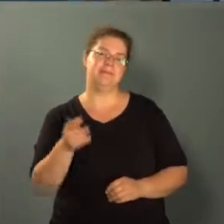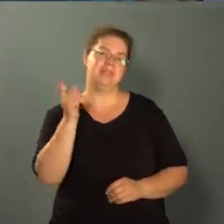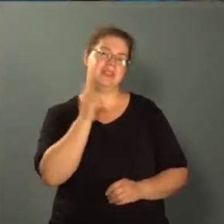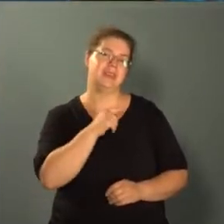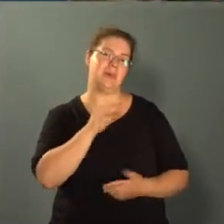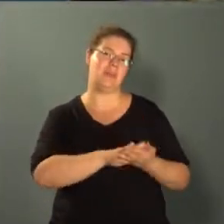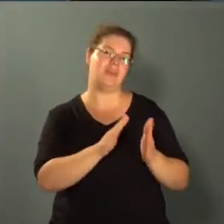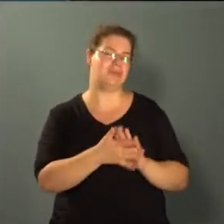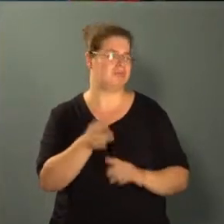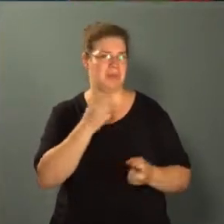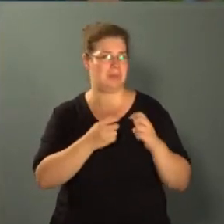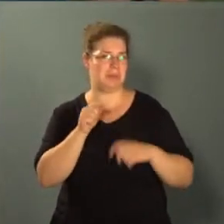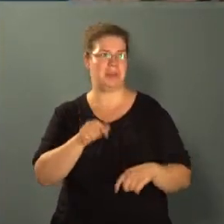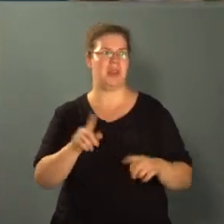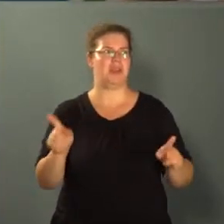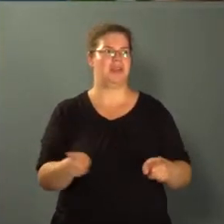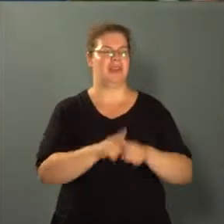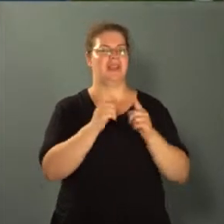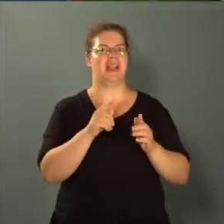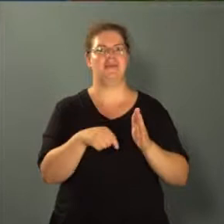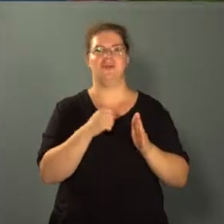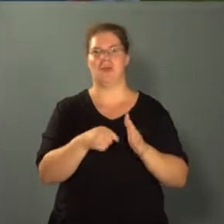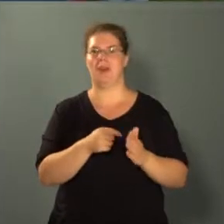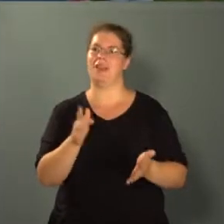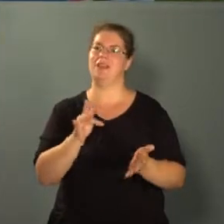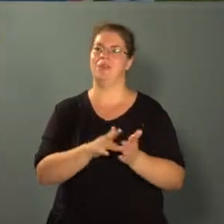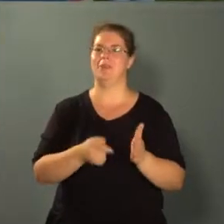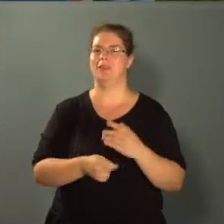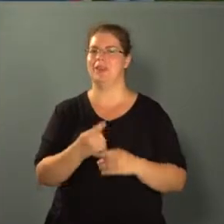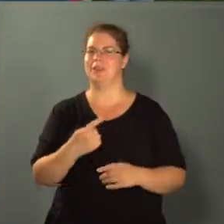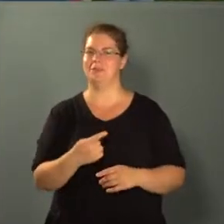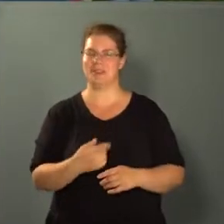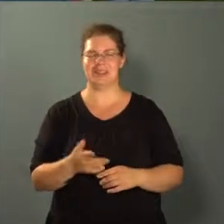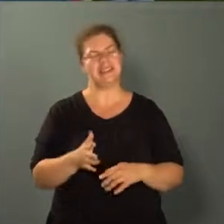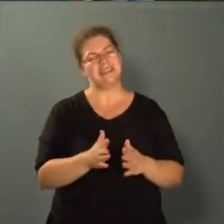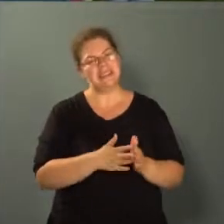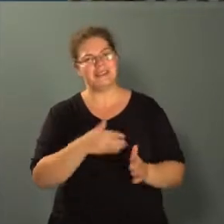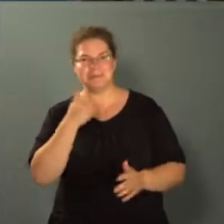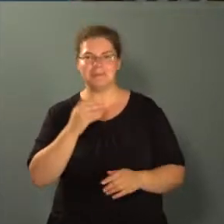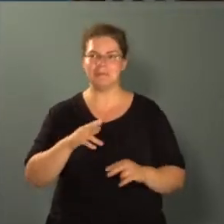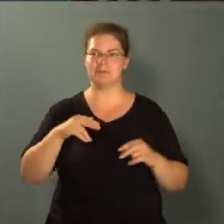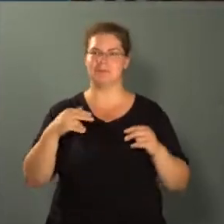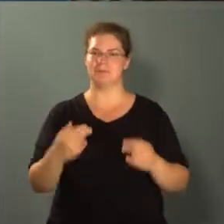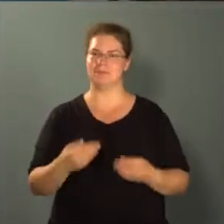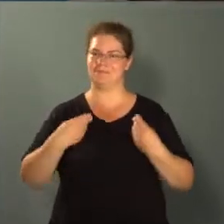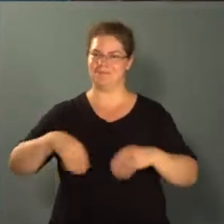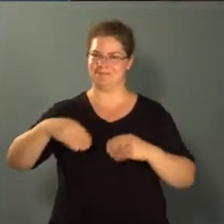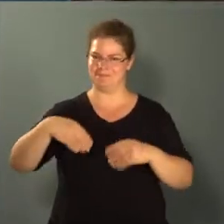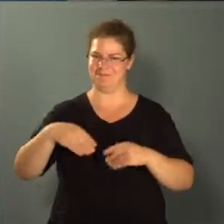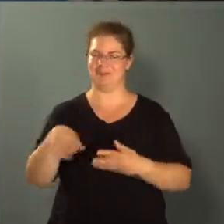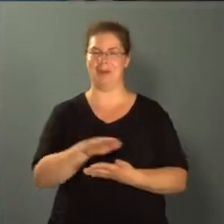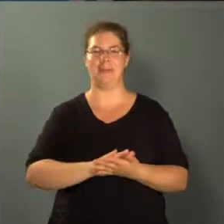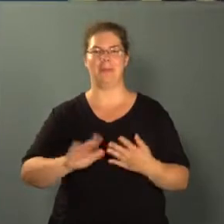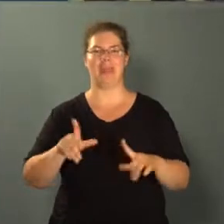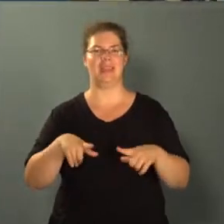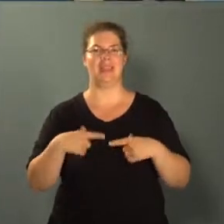Tibor felesége nem számított arra, hogy hirtelen egy forgatás közepén találja magát. Kezdeti megilletődöttsége után beavatott minket abba,